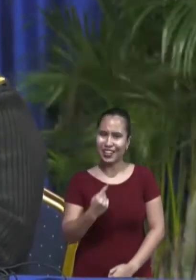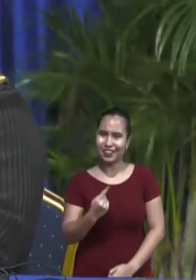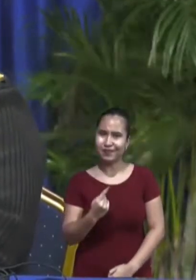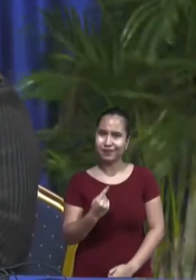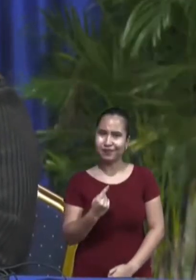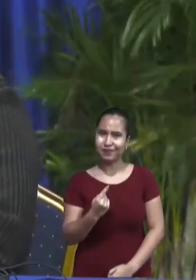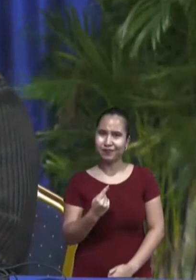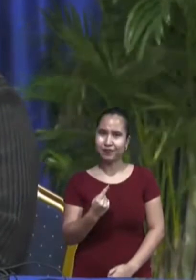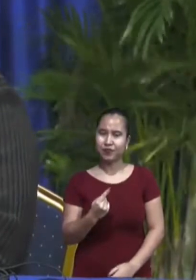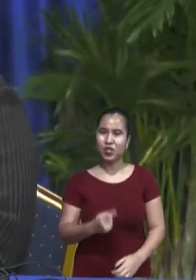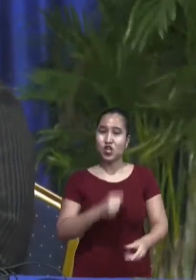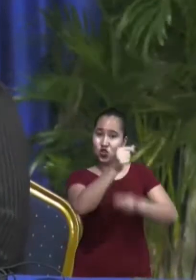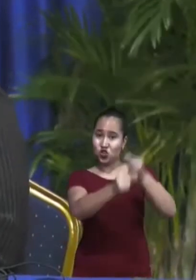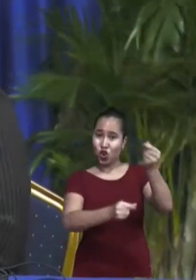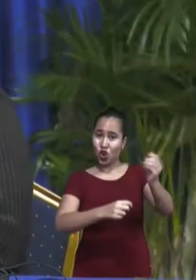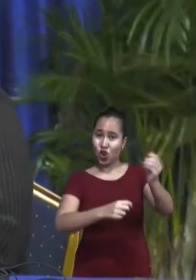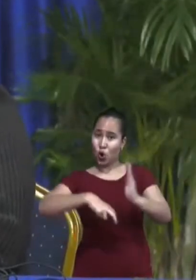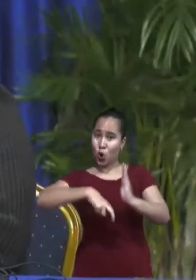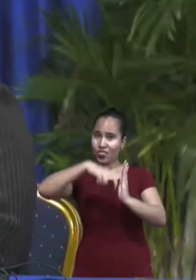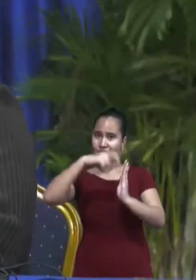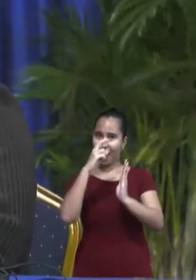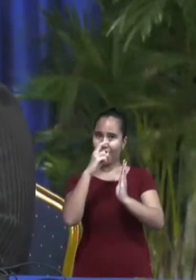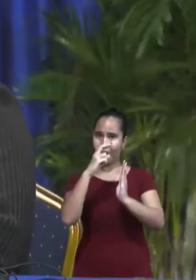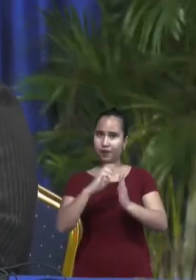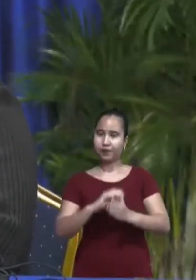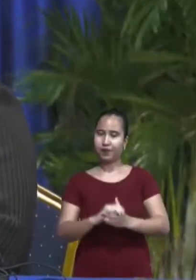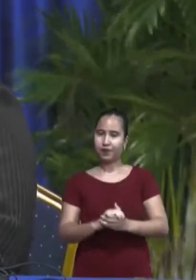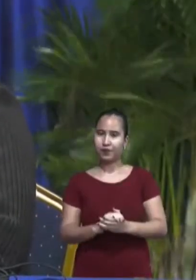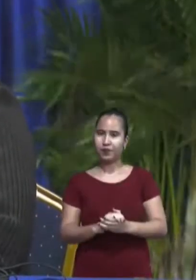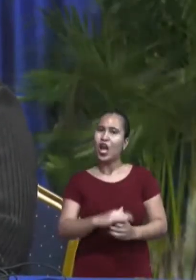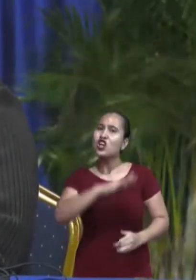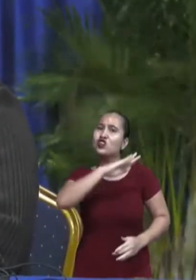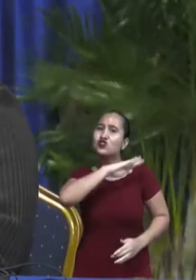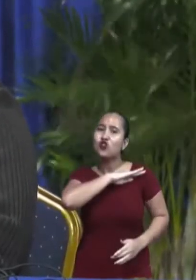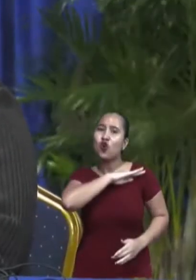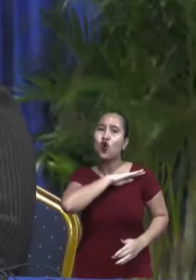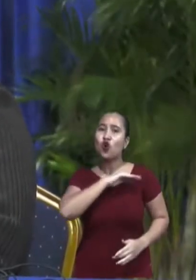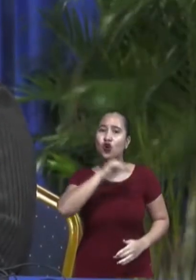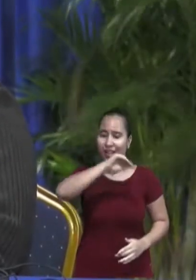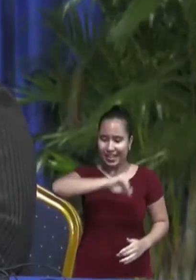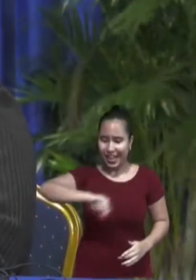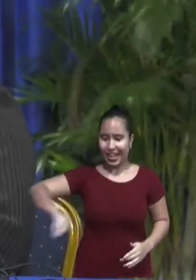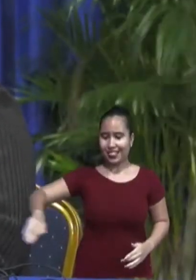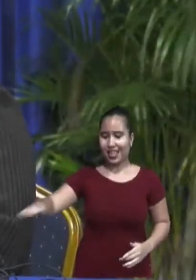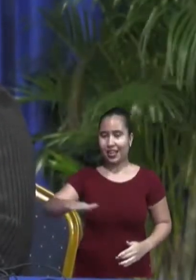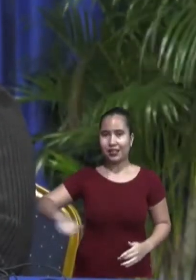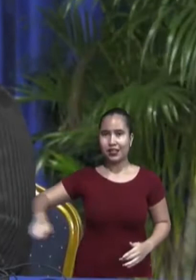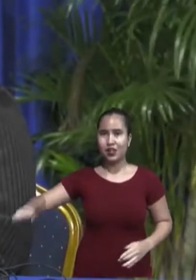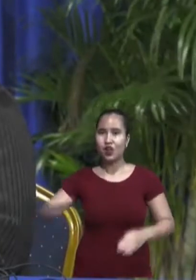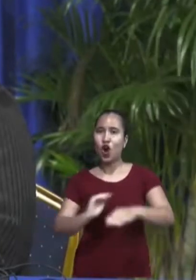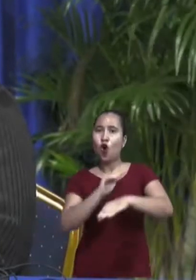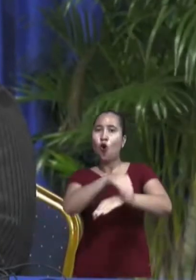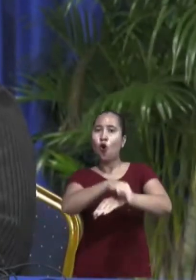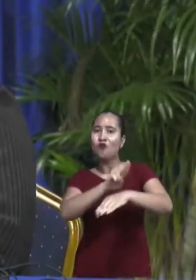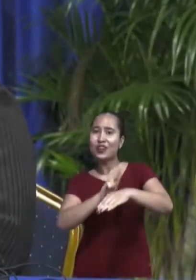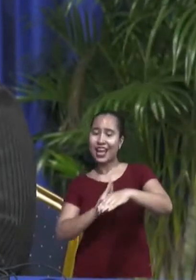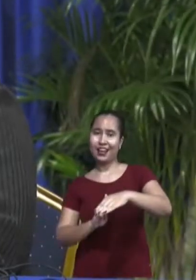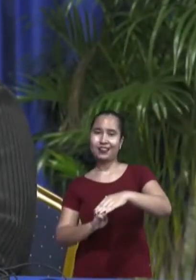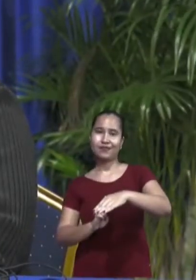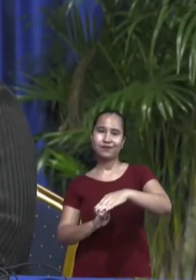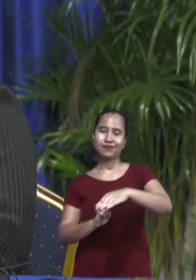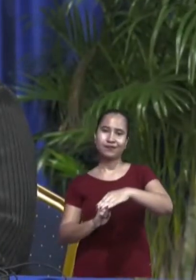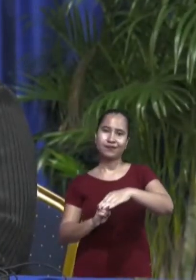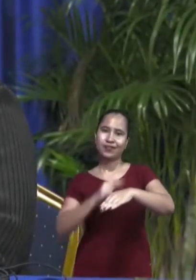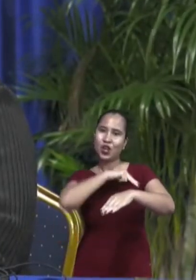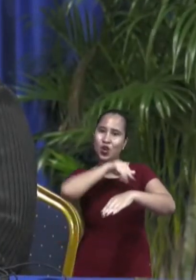ook zuigelingen. Slijngaard benadrukt dat de grenzen gesloten zijn, maar dat sommige mensen daar geen gehoor aan